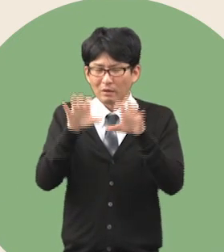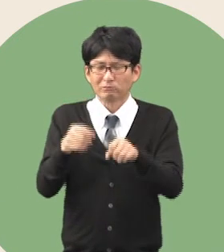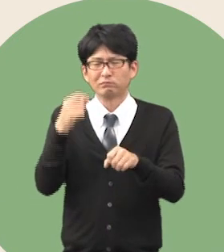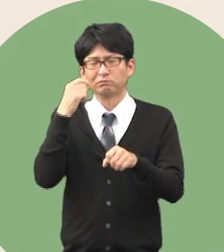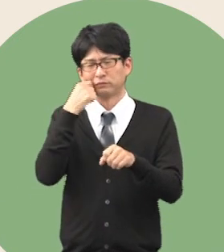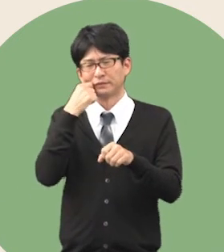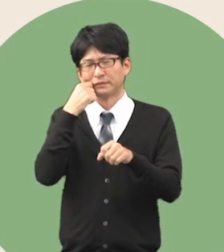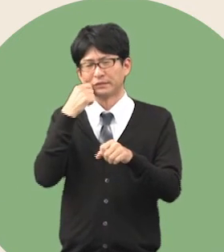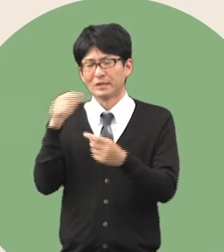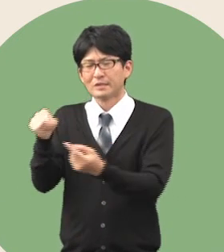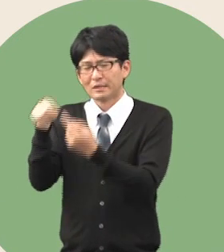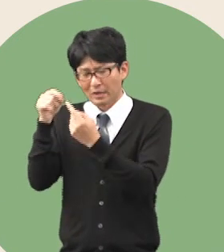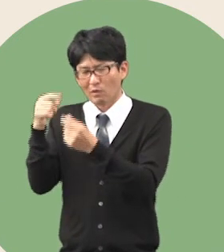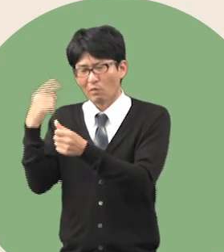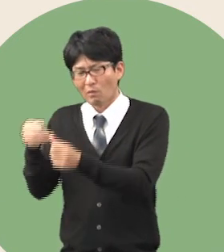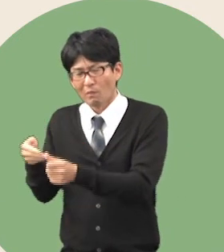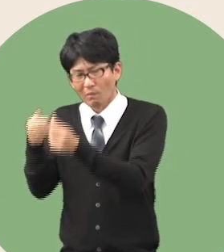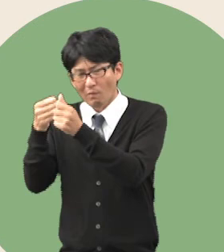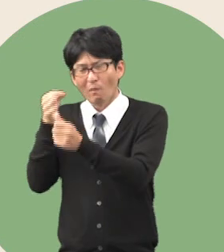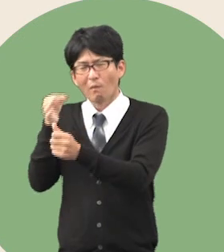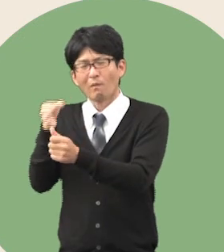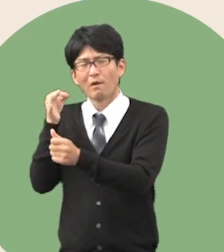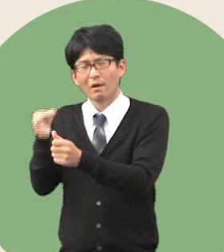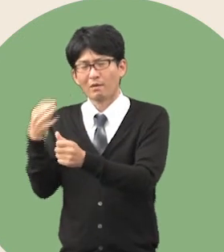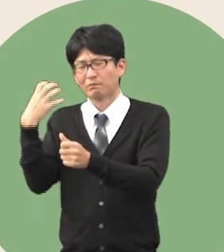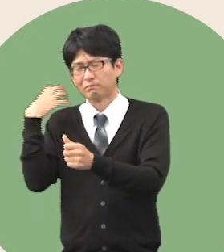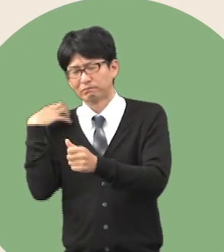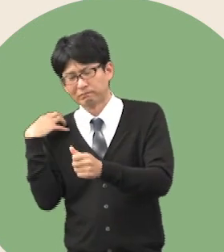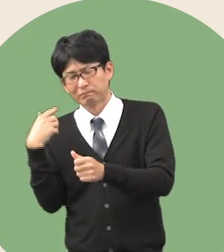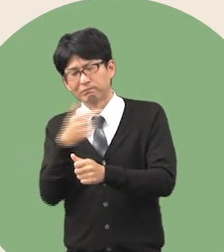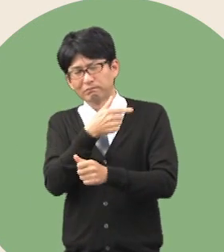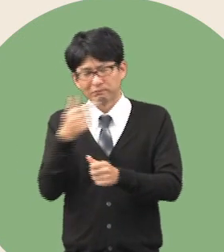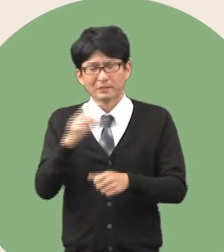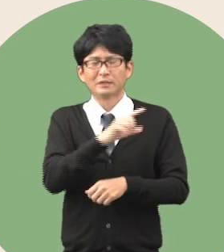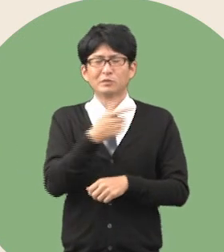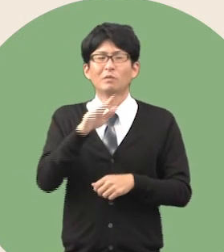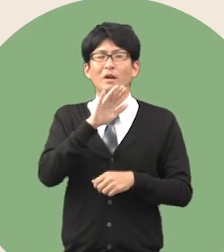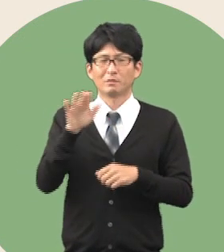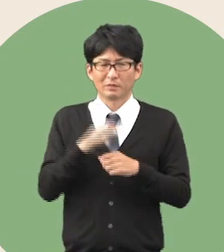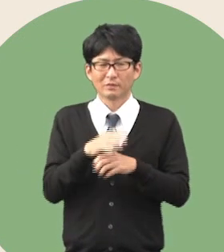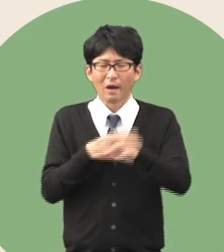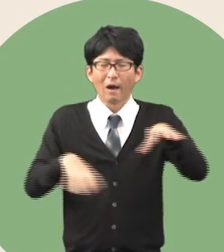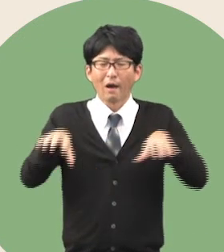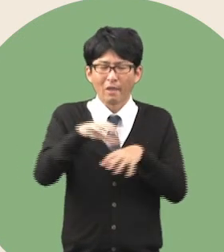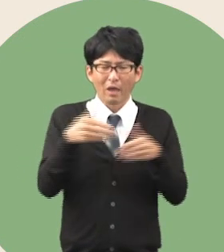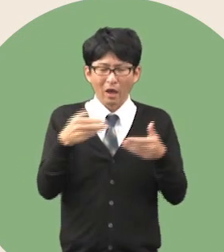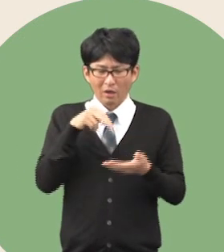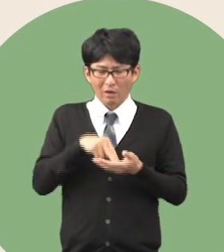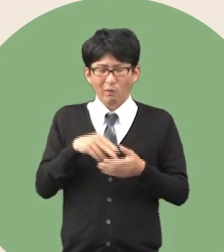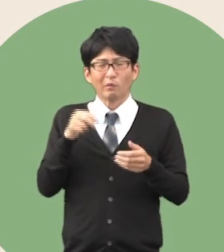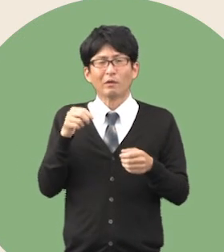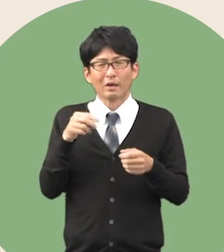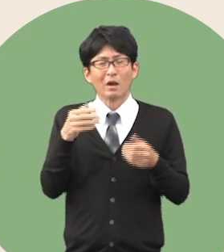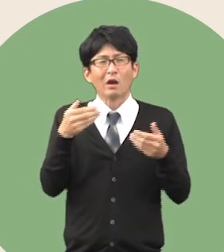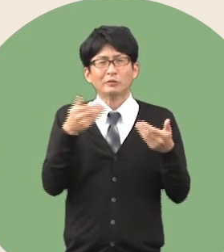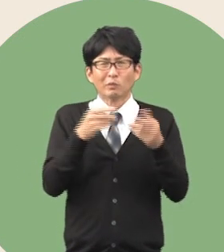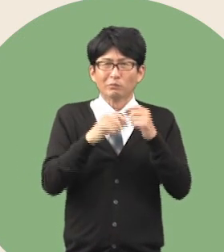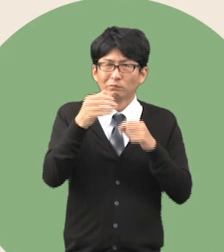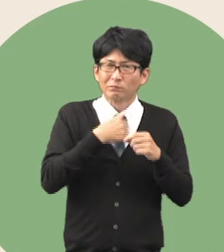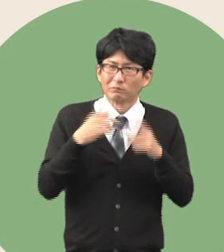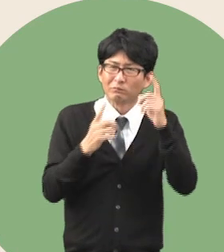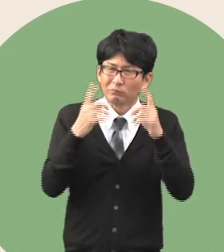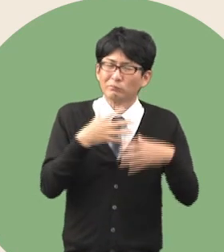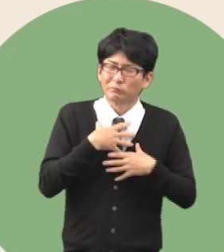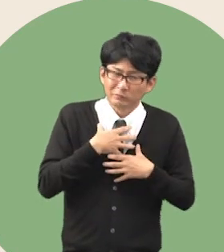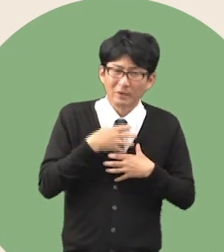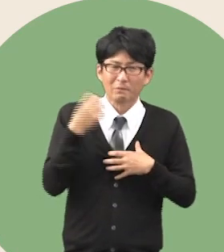しい、採用教育コストが増えてしまうなどが挙げられます。働き手にとっても不安定な雇用に加